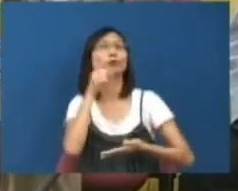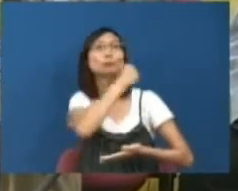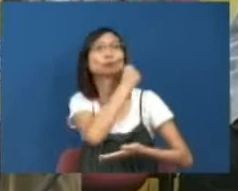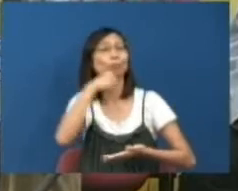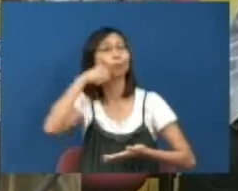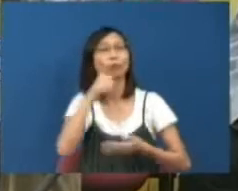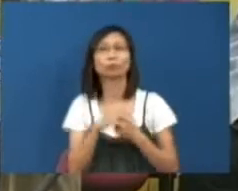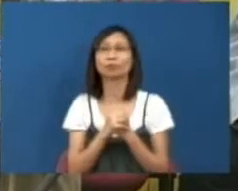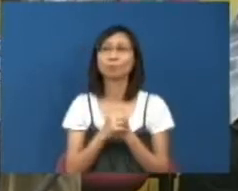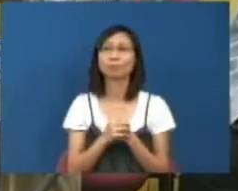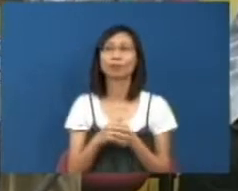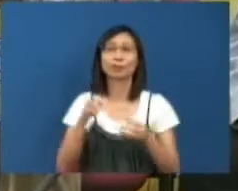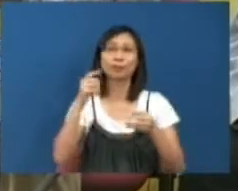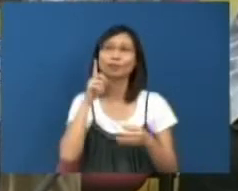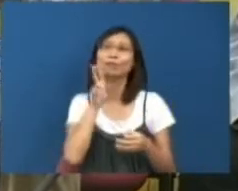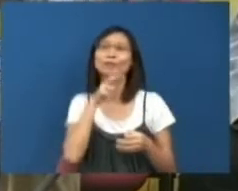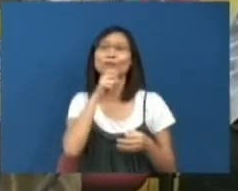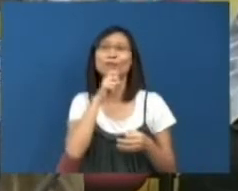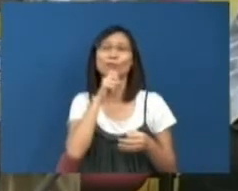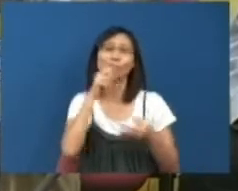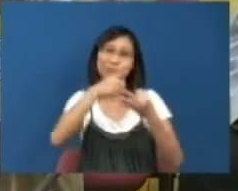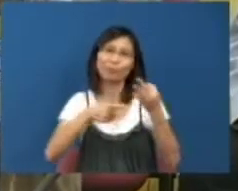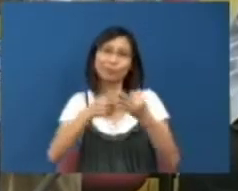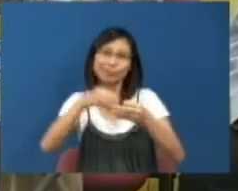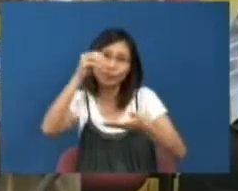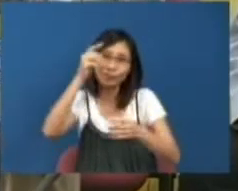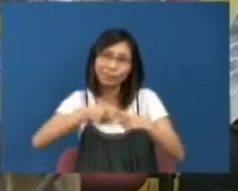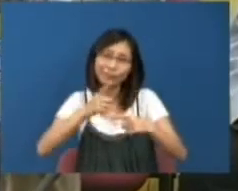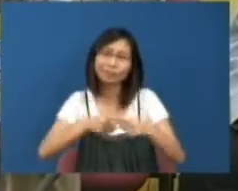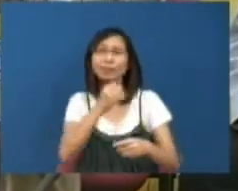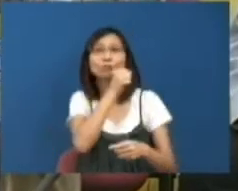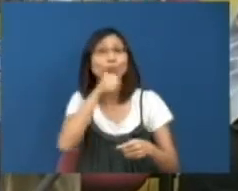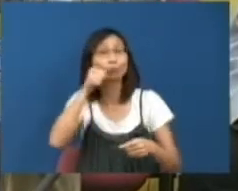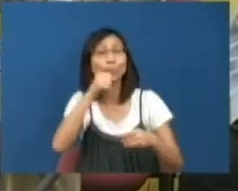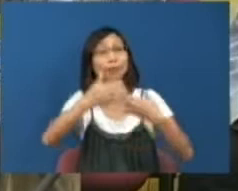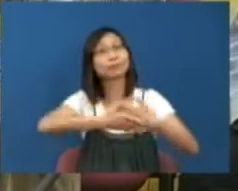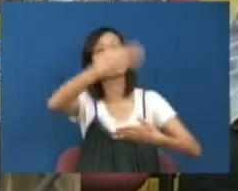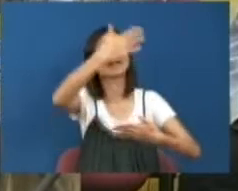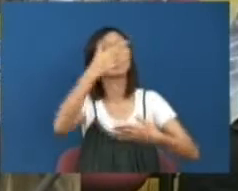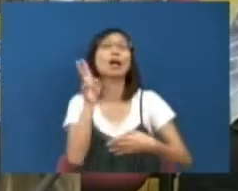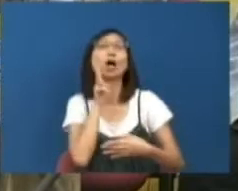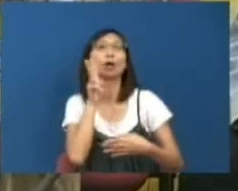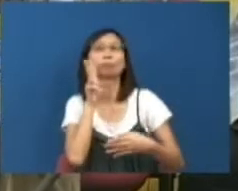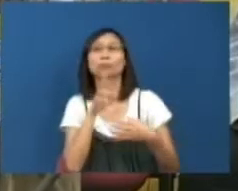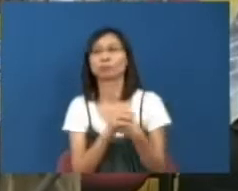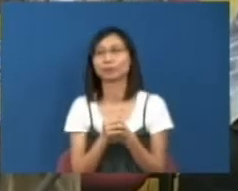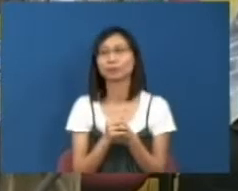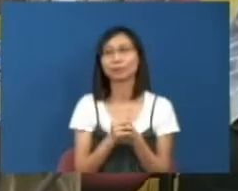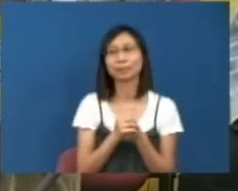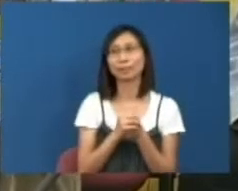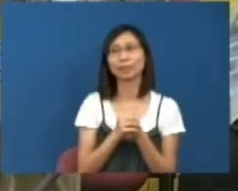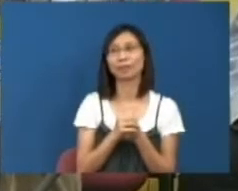咁亦都有個花名叫做蘇跑大廈。係 咯， 就係呢個，好似個即係電蘇跑咁樣 啊， 即人人望落去嗰